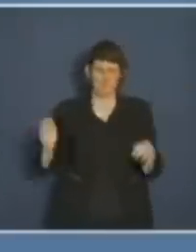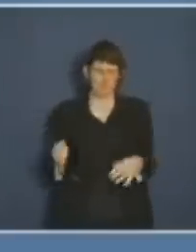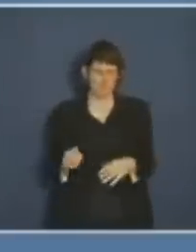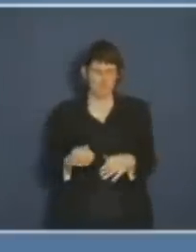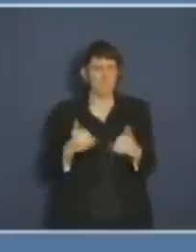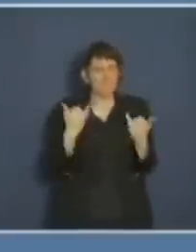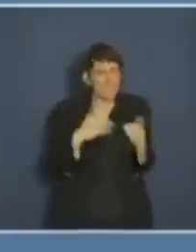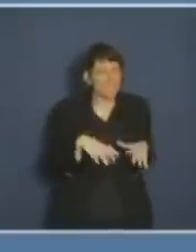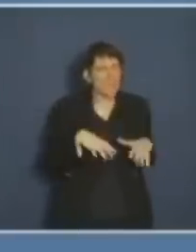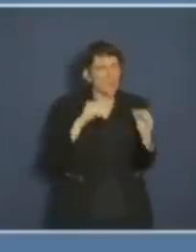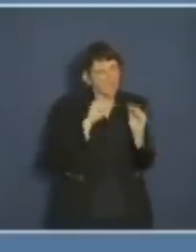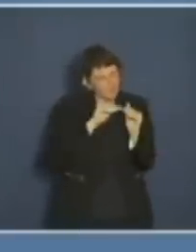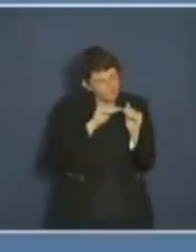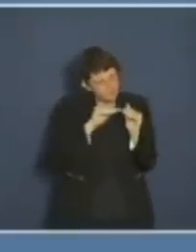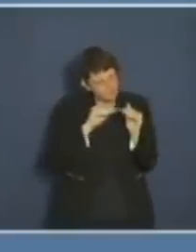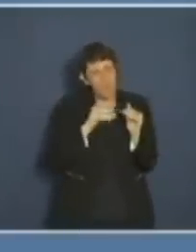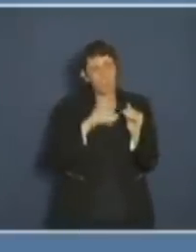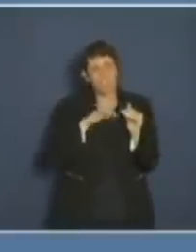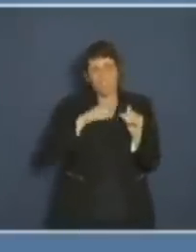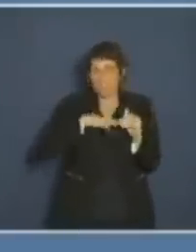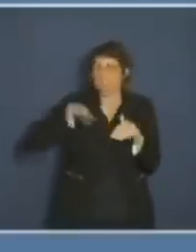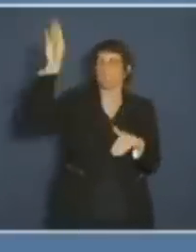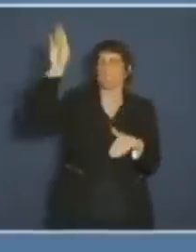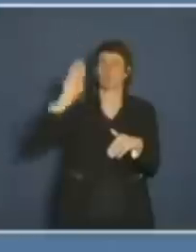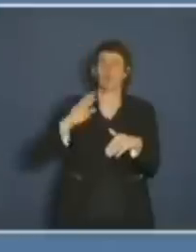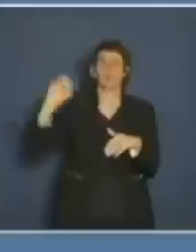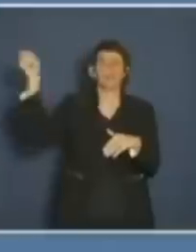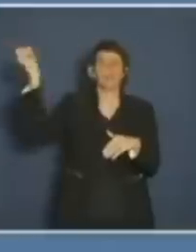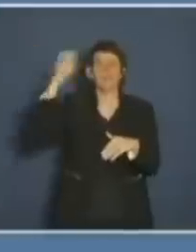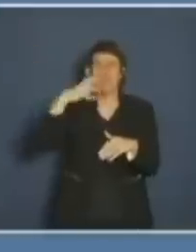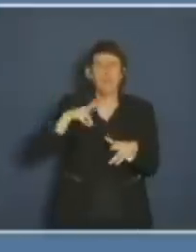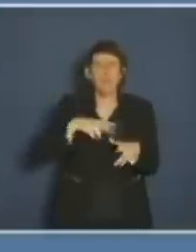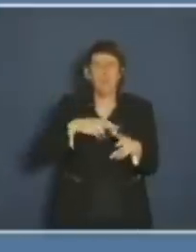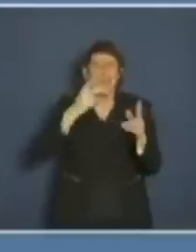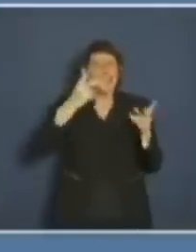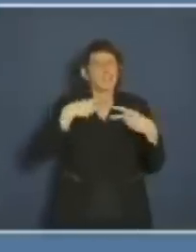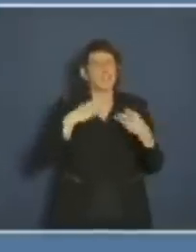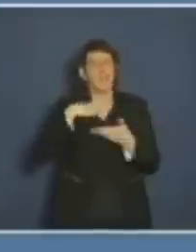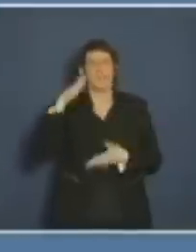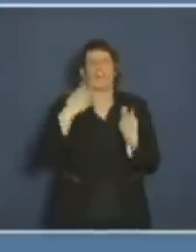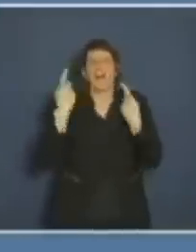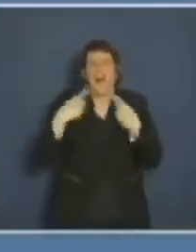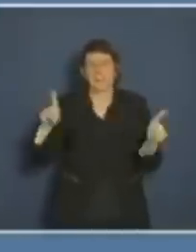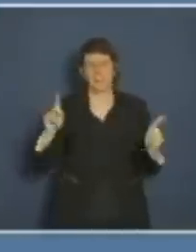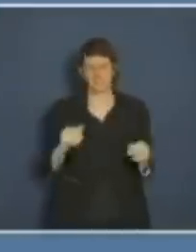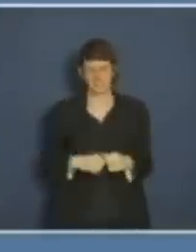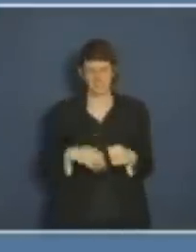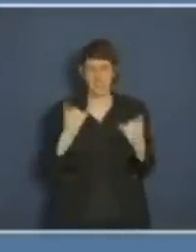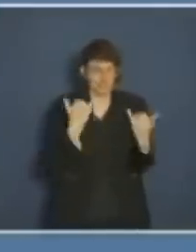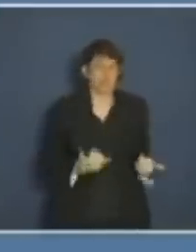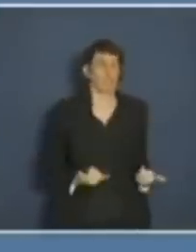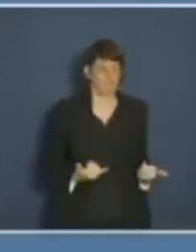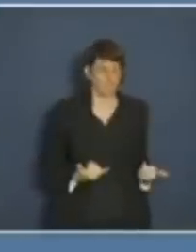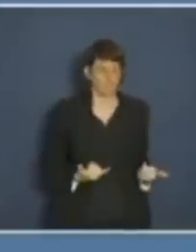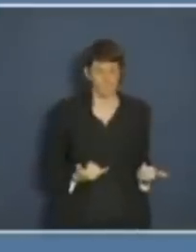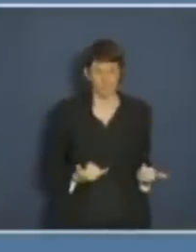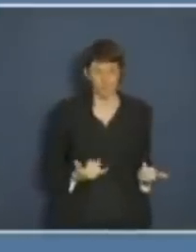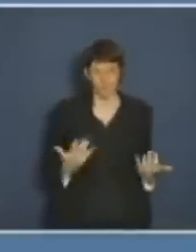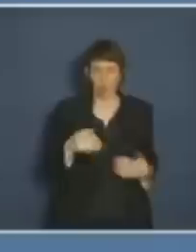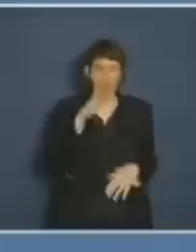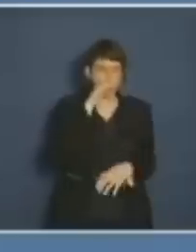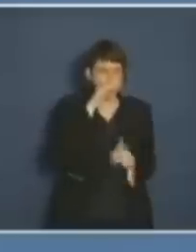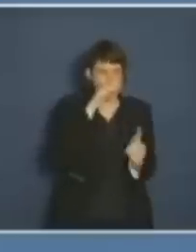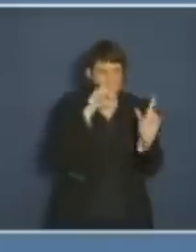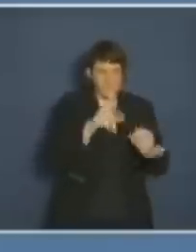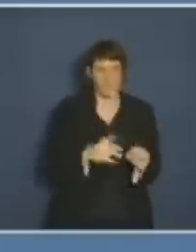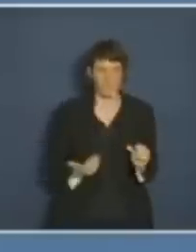Lieferfront sozusagen erreichen werden und im Sommer ganz woanders stehen, als wir nach aller Voraussicht noch im April stehen.